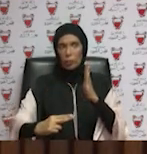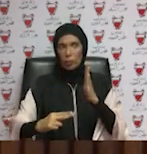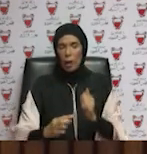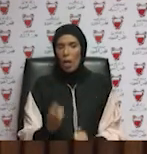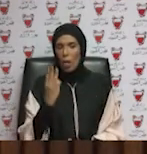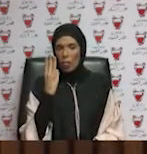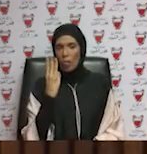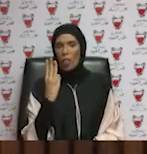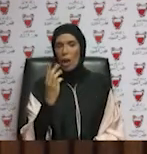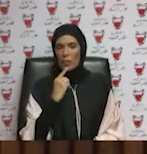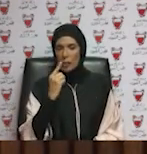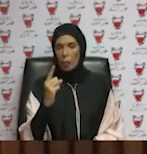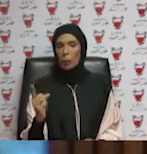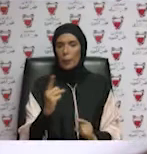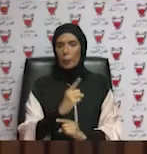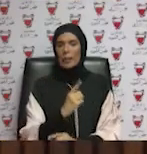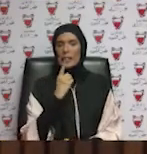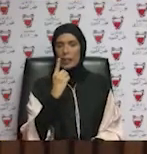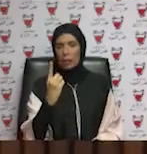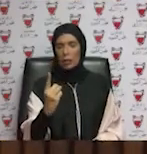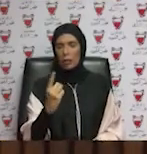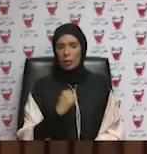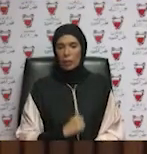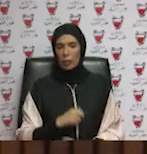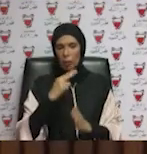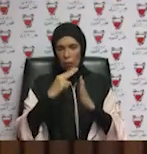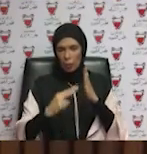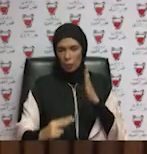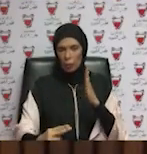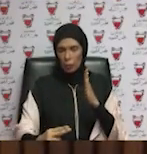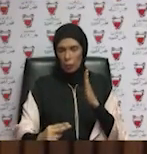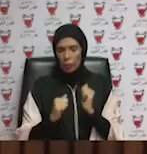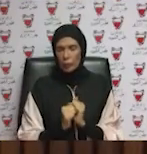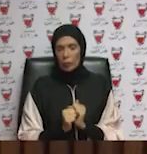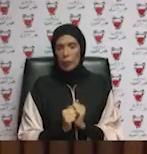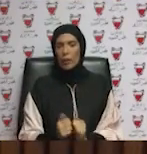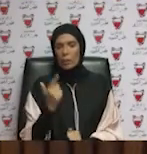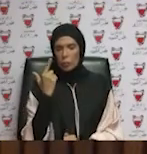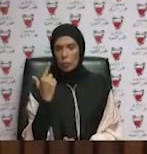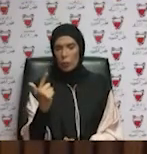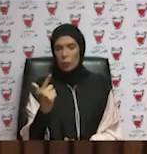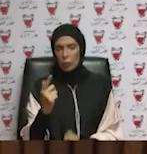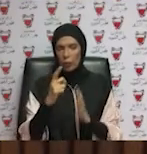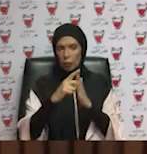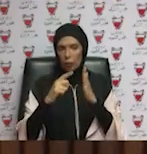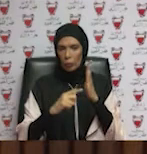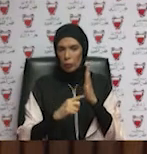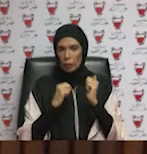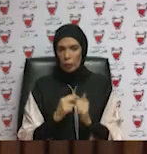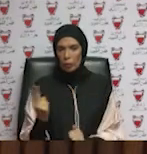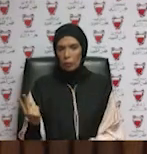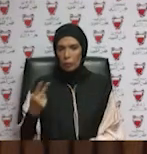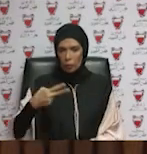3 سنوات بدلاً من سنة واحدة، حيث نصت أنه يستبدل بنص المادة 7 من المرسوم بقانون رقم 20